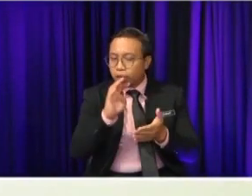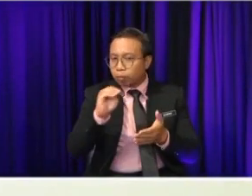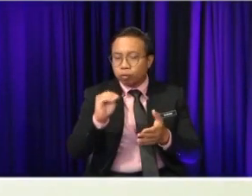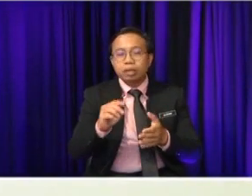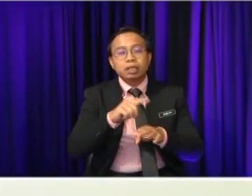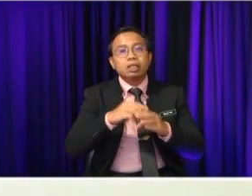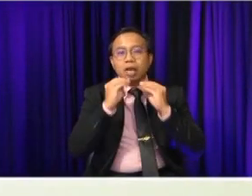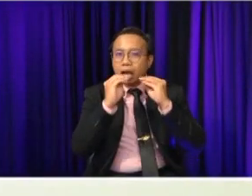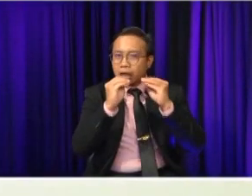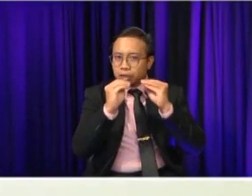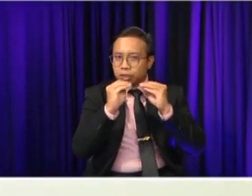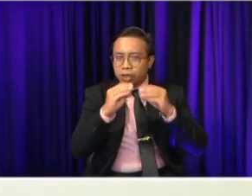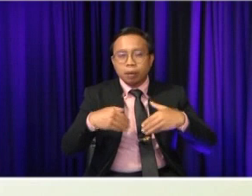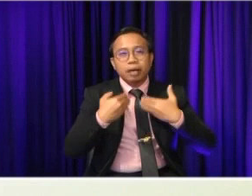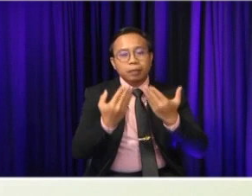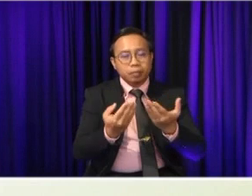periografi